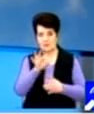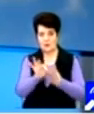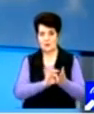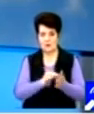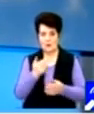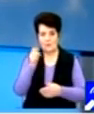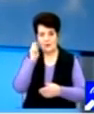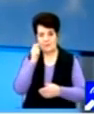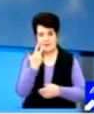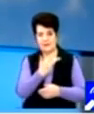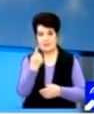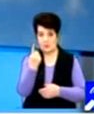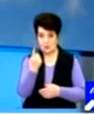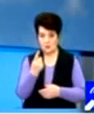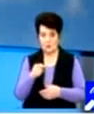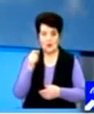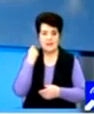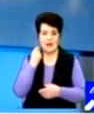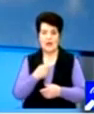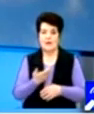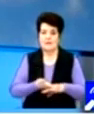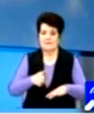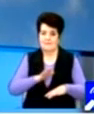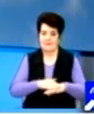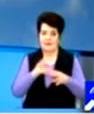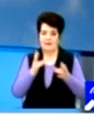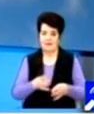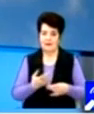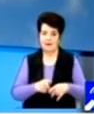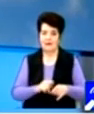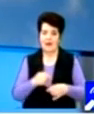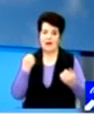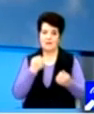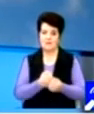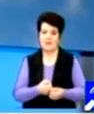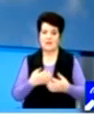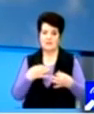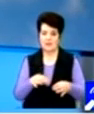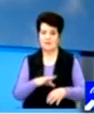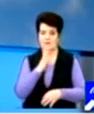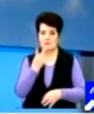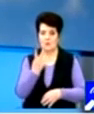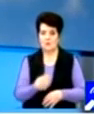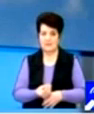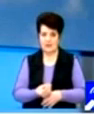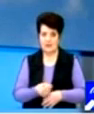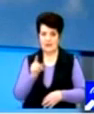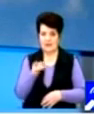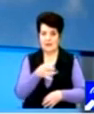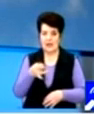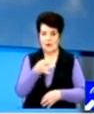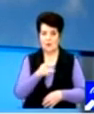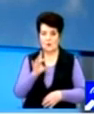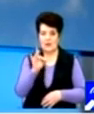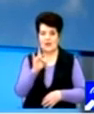de 31 de ani aflat în stare gravă. Este vorba de victima unui accident rutier produs acum 2 zile în